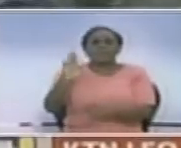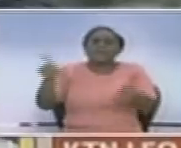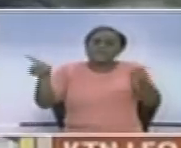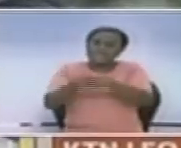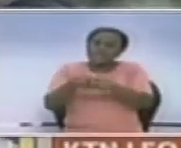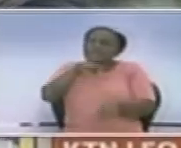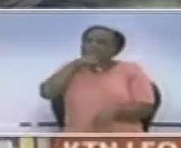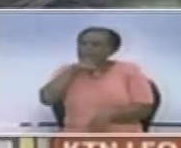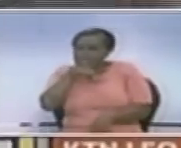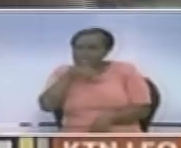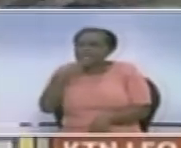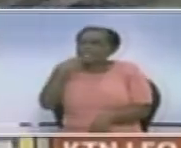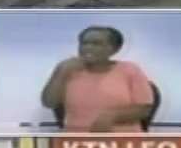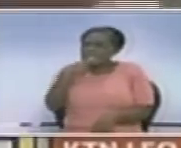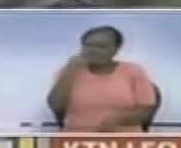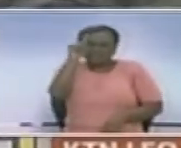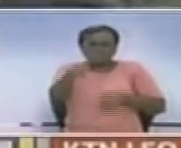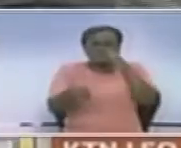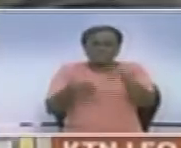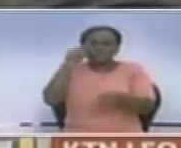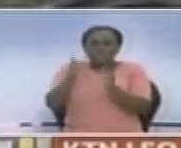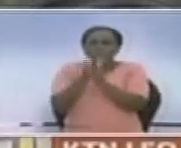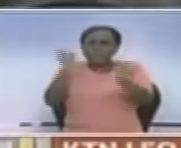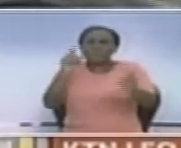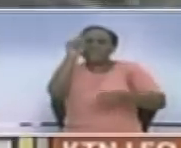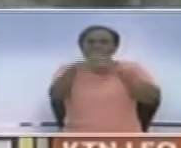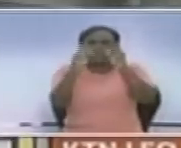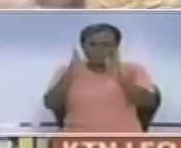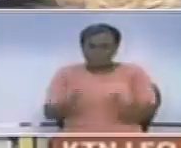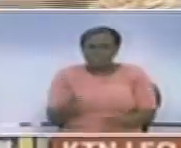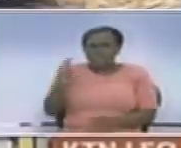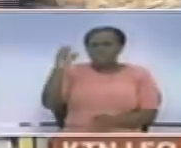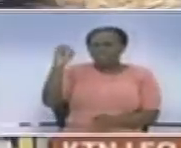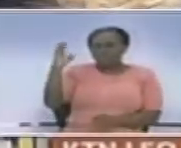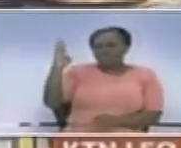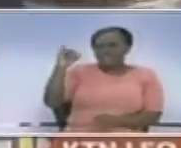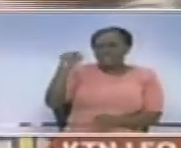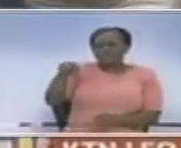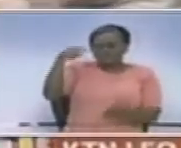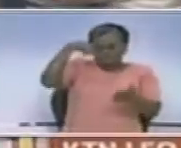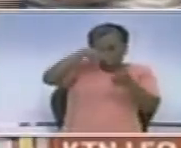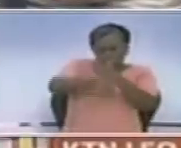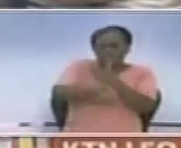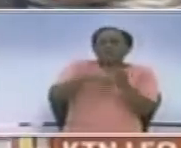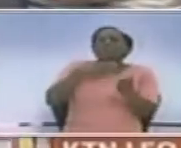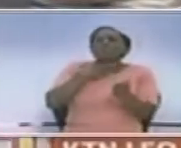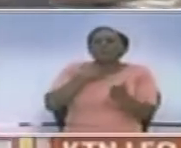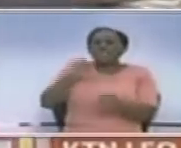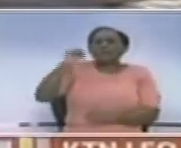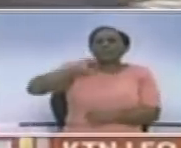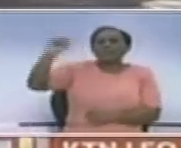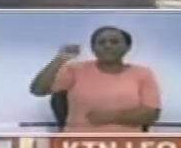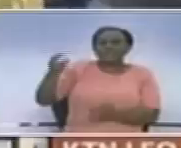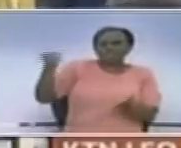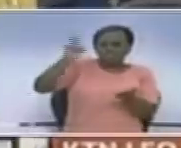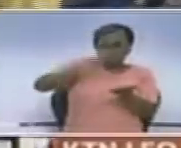wao Raila Odinga akikashifu ofisi ya mwendeshaji mkuu wa mashtaka Keriako Tobiko kwa kuingilia suala la kuwataka wanasiasa